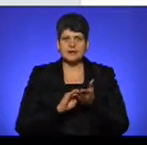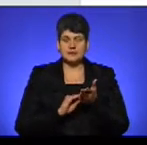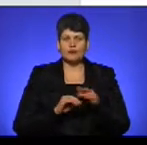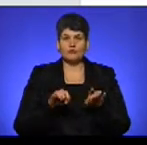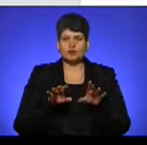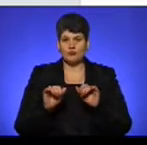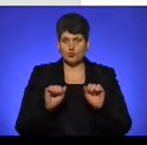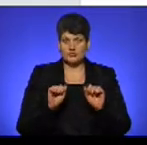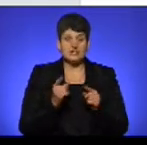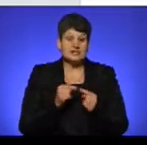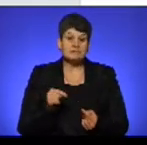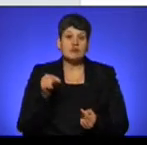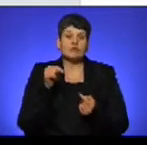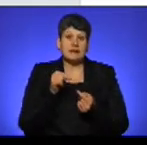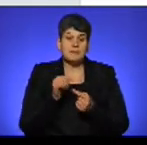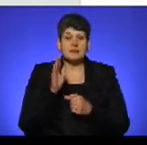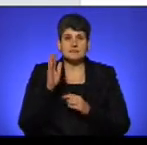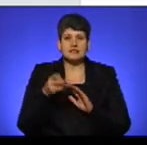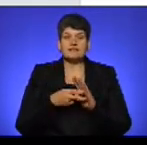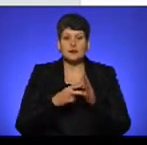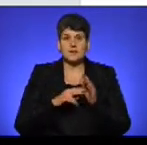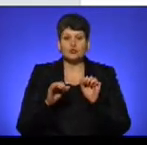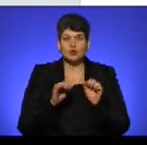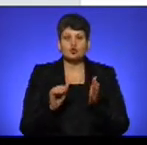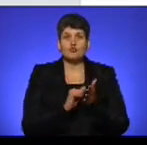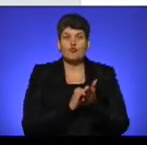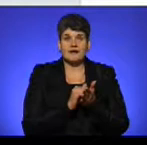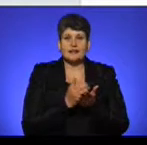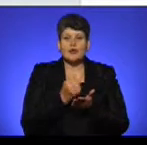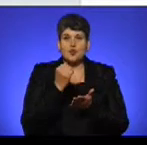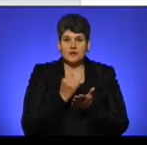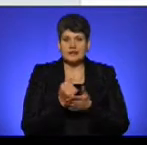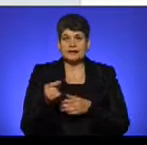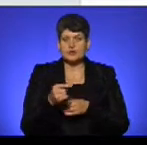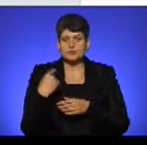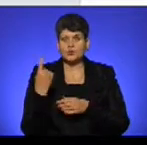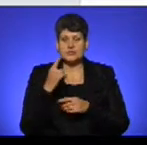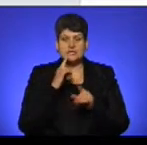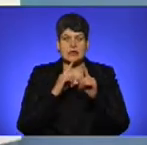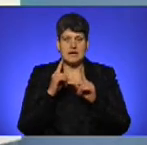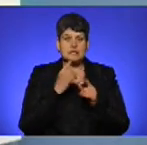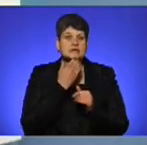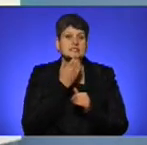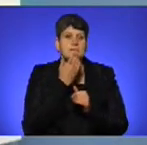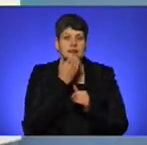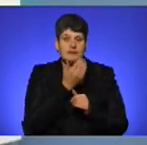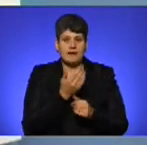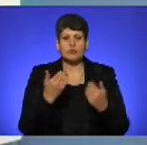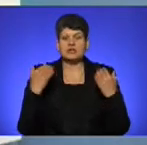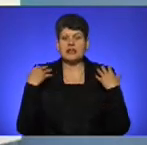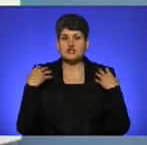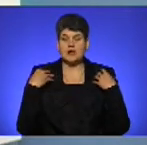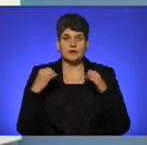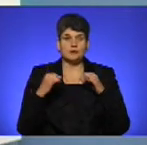чи співпадає перспективний план уряду з документом, який ухвалила Тернопільська обласна рада, запитаємо начальника